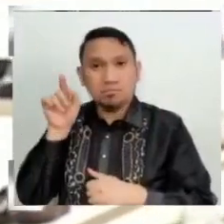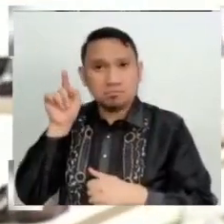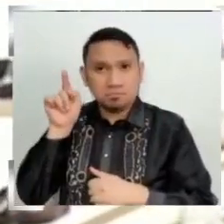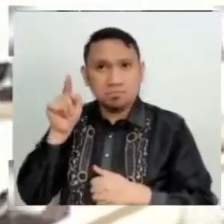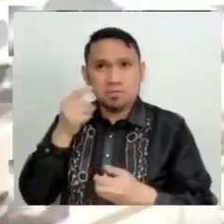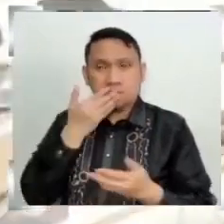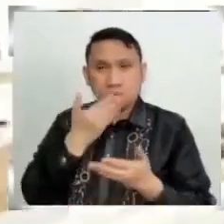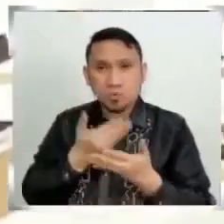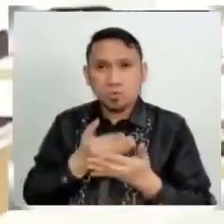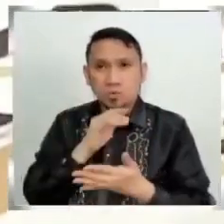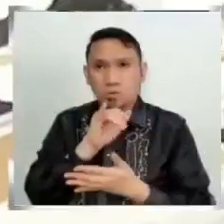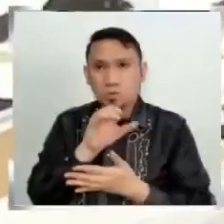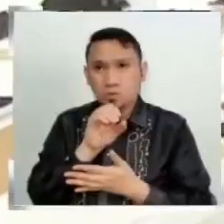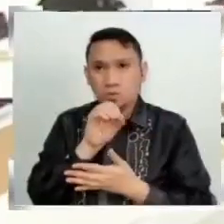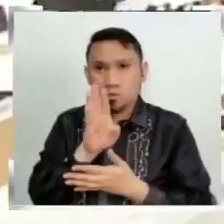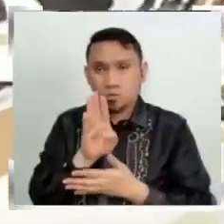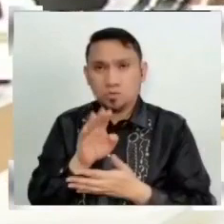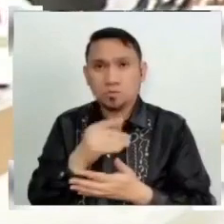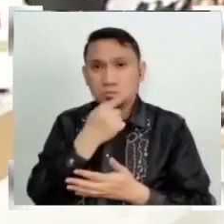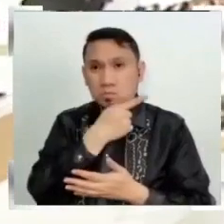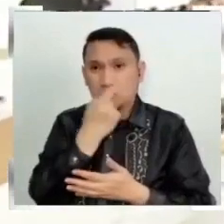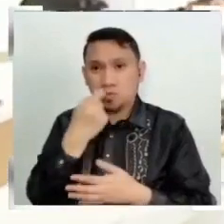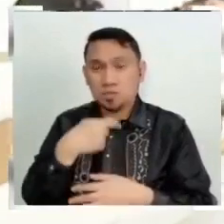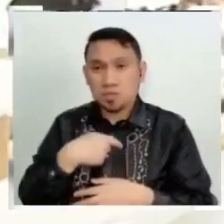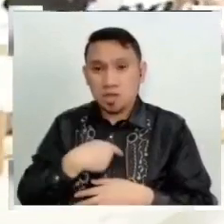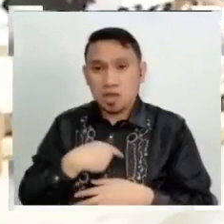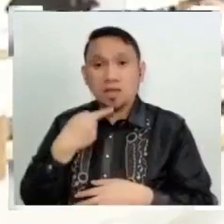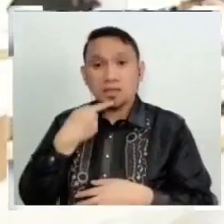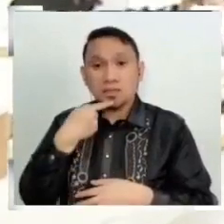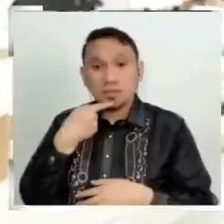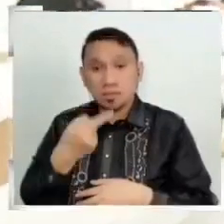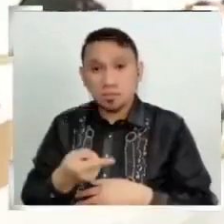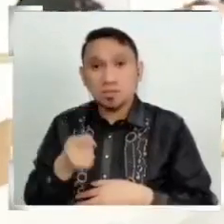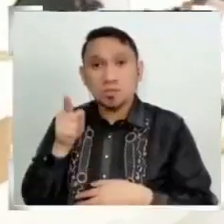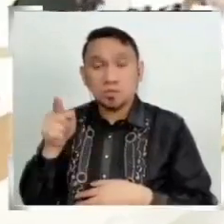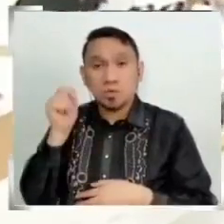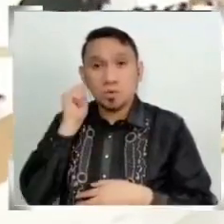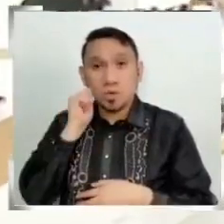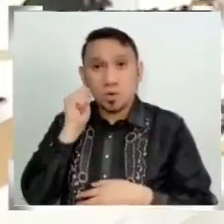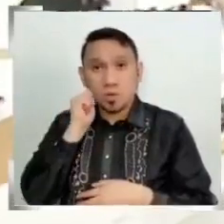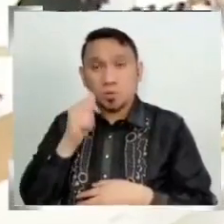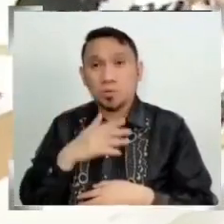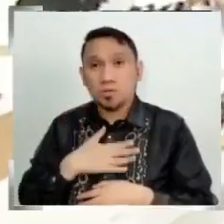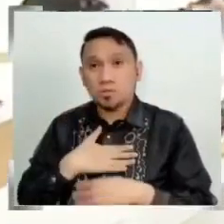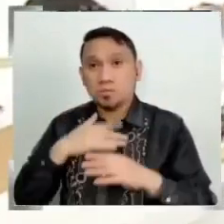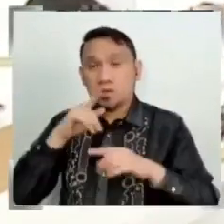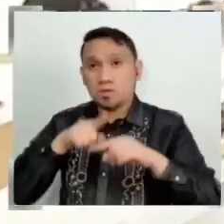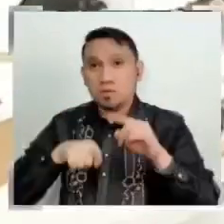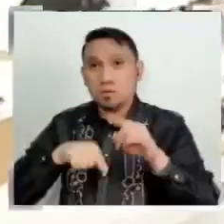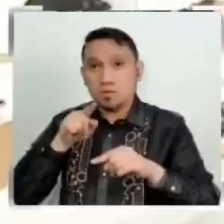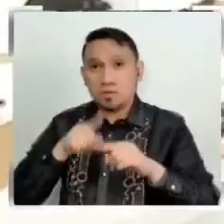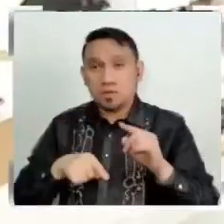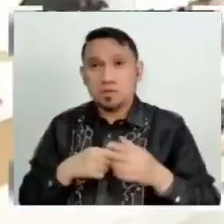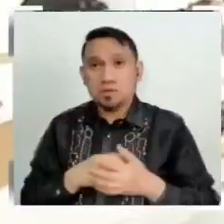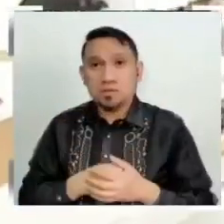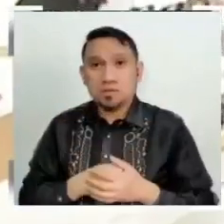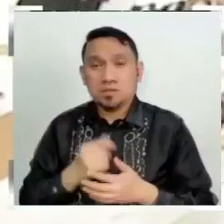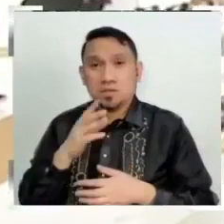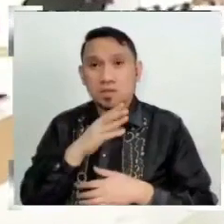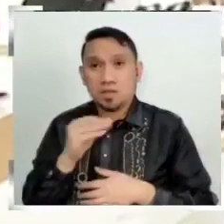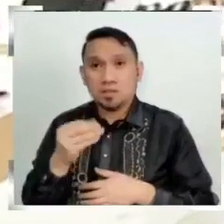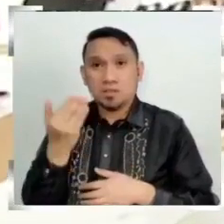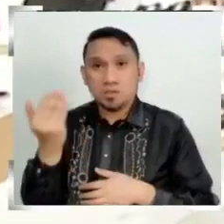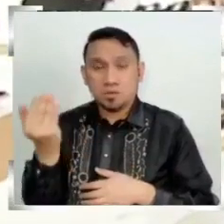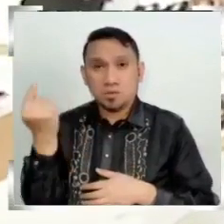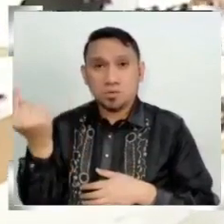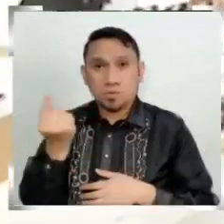sa ating bansa. Sinabi ko sa kanya na you will always be my friends. And then sabi ko, ikaw lang. And then